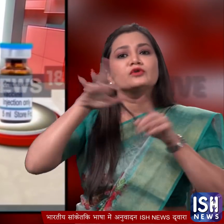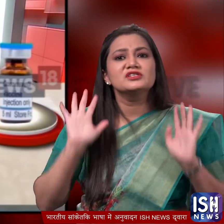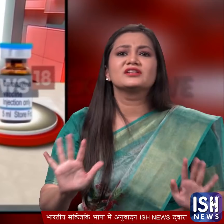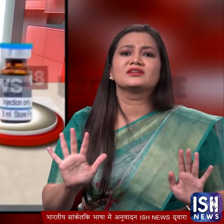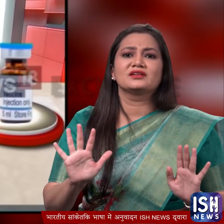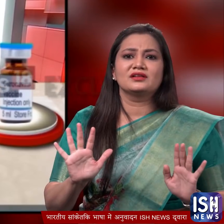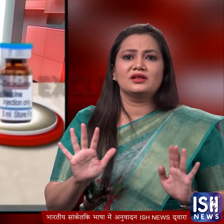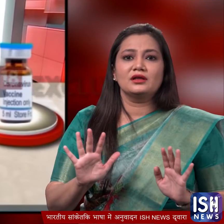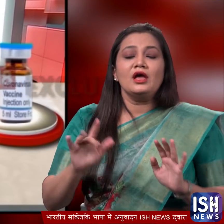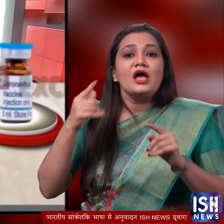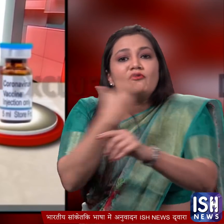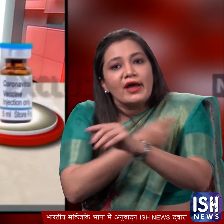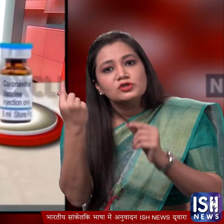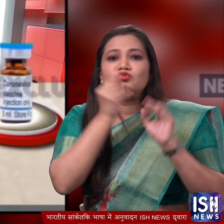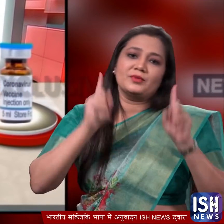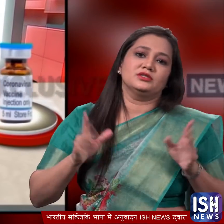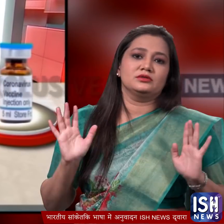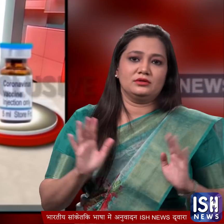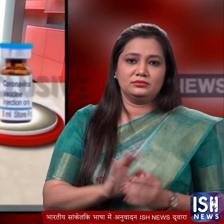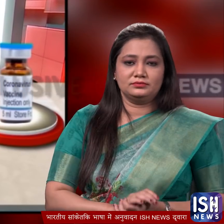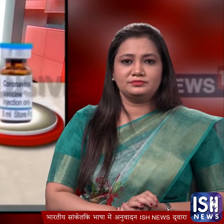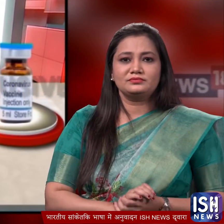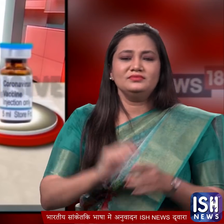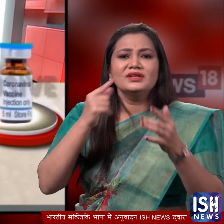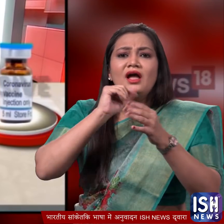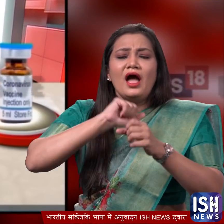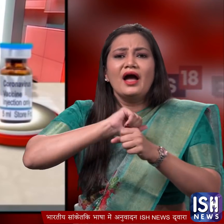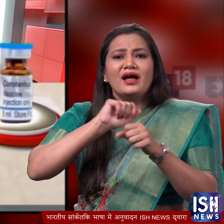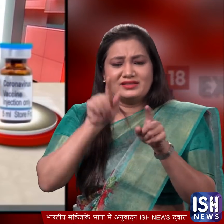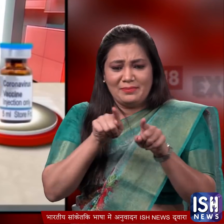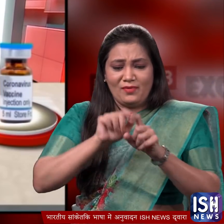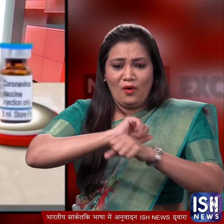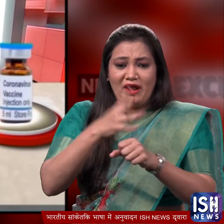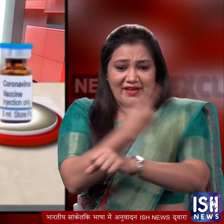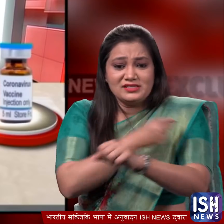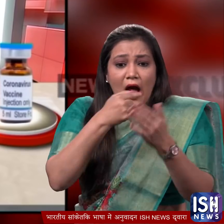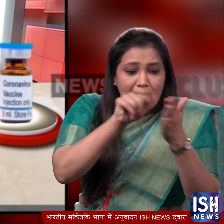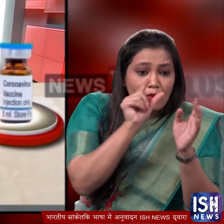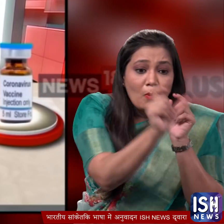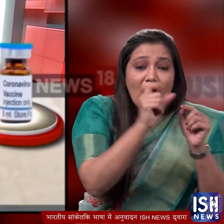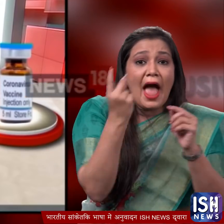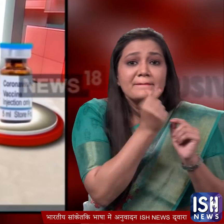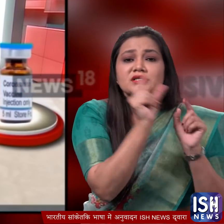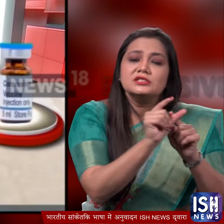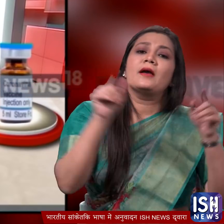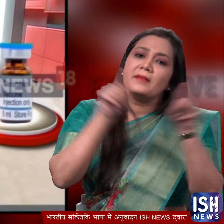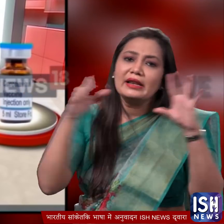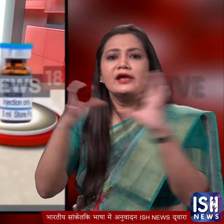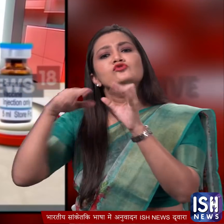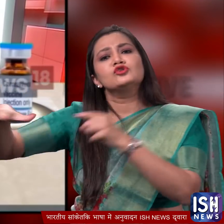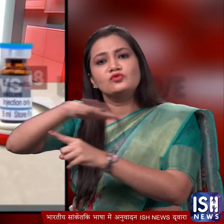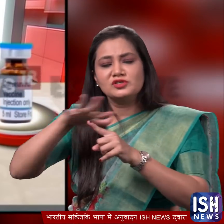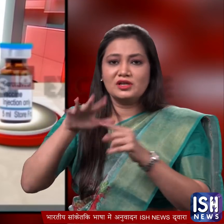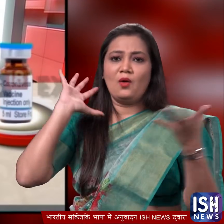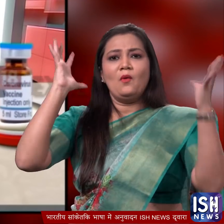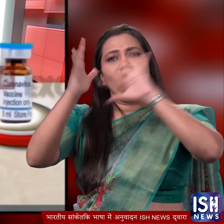में होने वाले वैक्सीन के इस्तेमाल से। मतलब यह कि अप्रूवल में इमरजेंसी शब्द हालात के लिए इस्तेमाल हुआ। दुनिया भर में